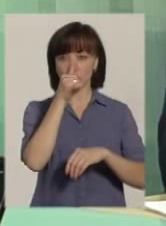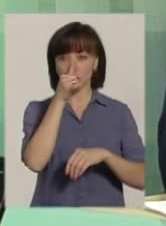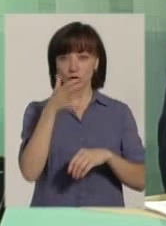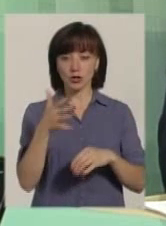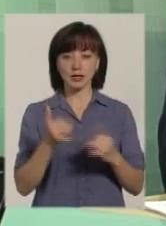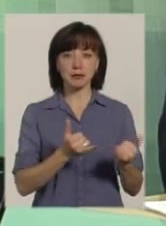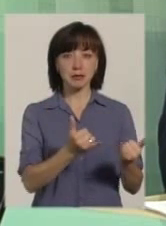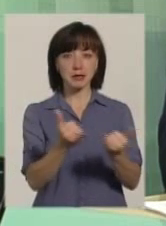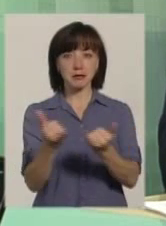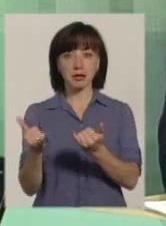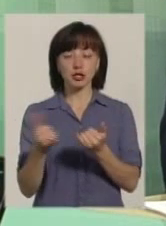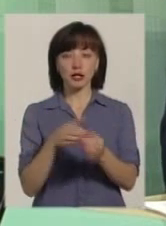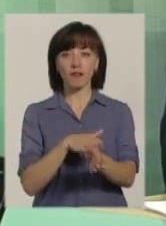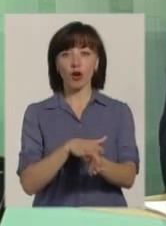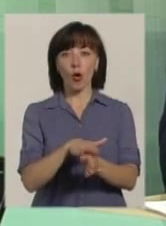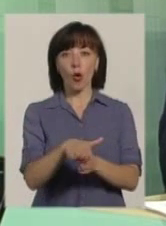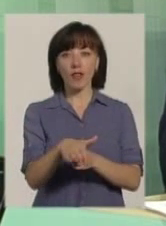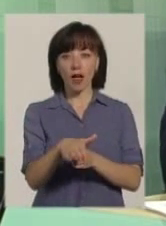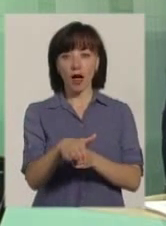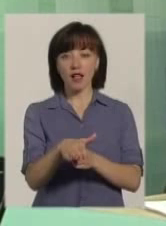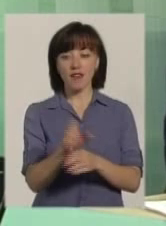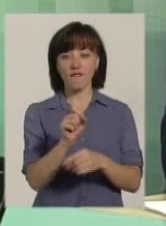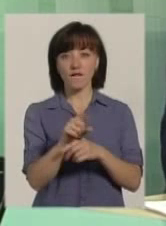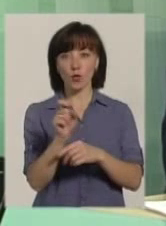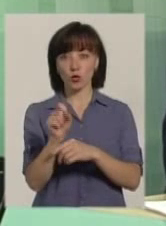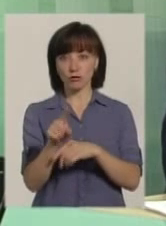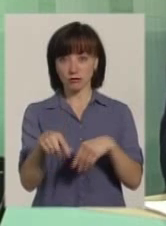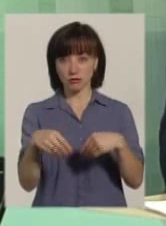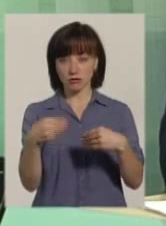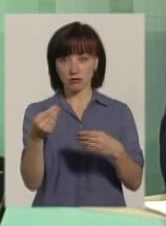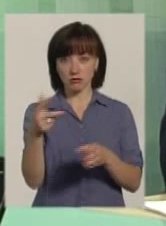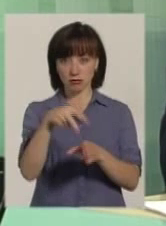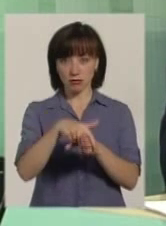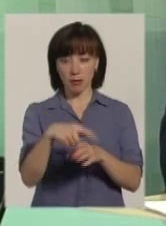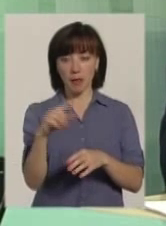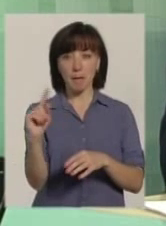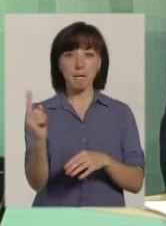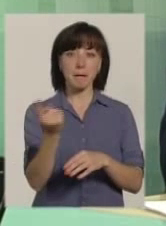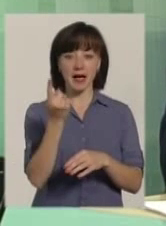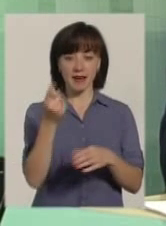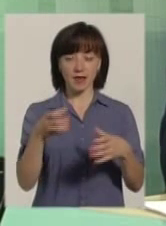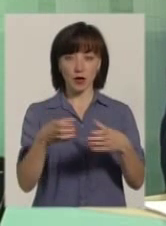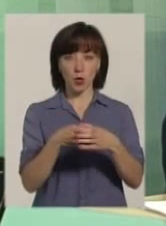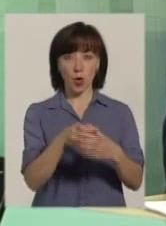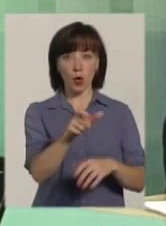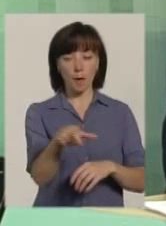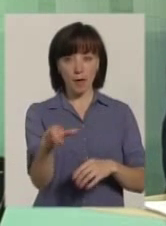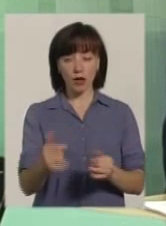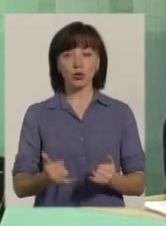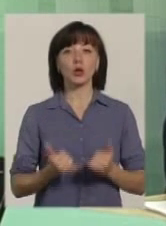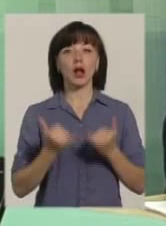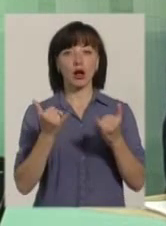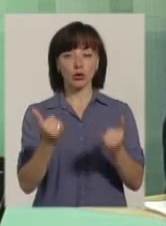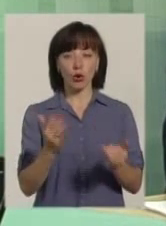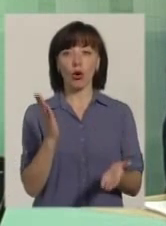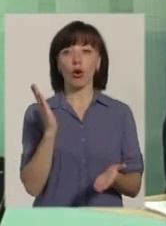може забезпечити виконання тих низових функцій, які покладаються на первинну громаду. Для того є